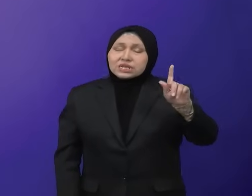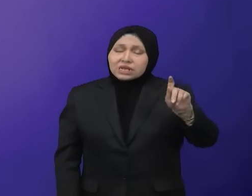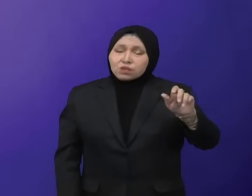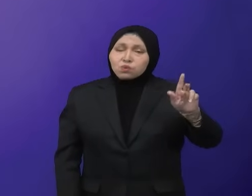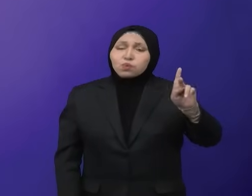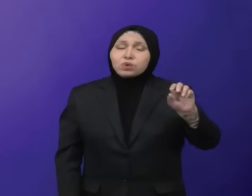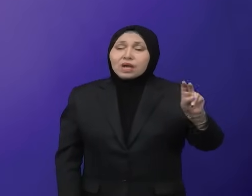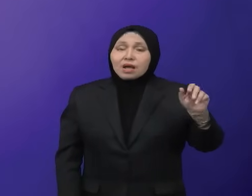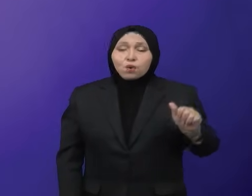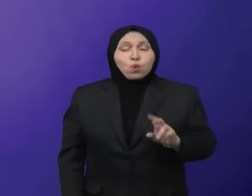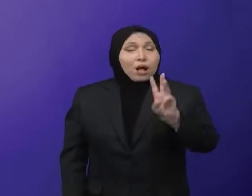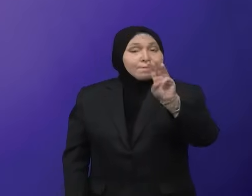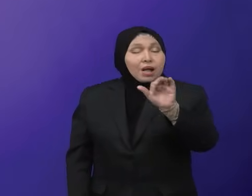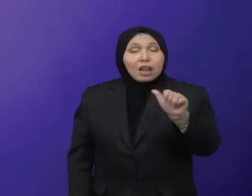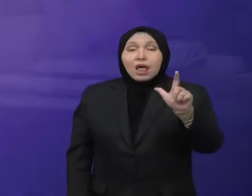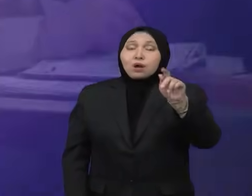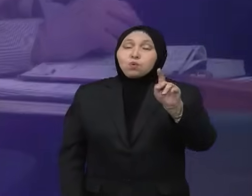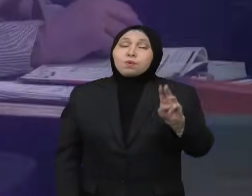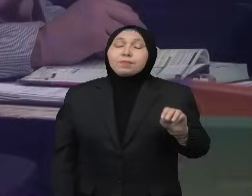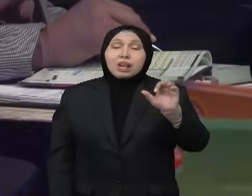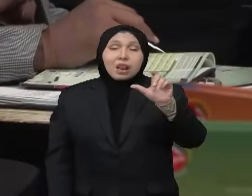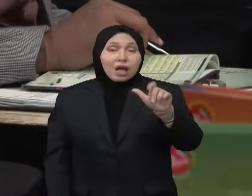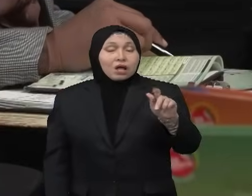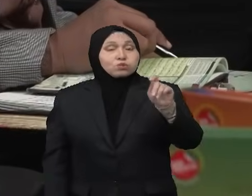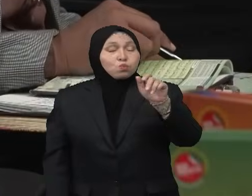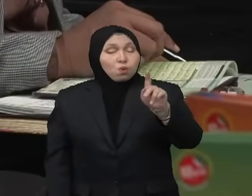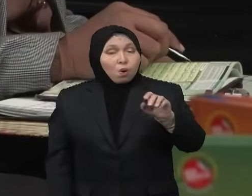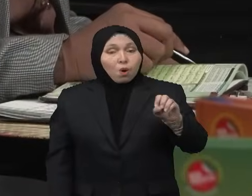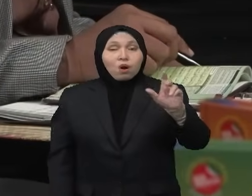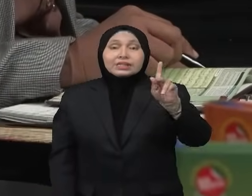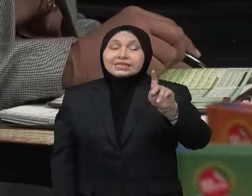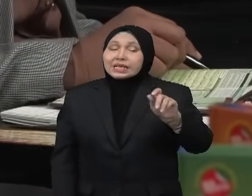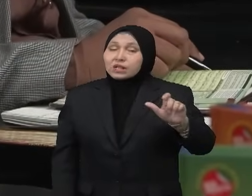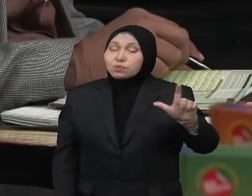tuqatiluna. Wa ma lakum la